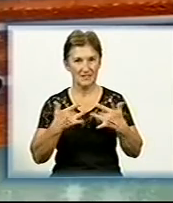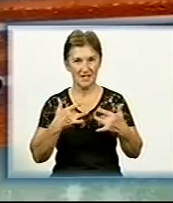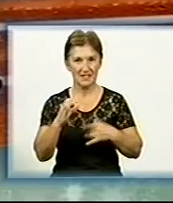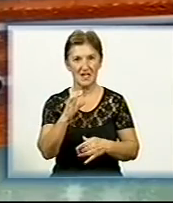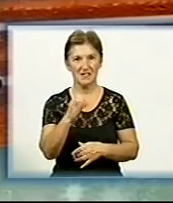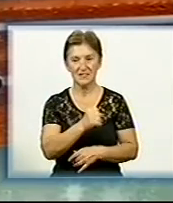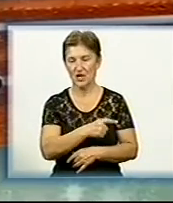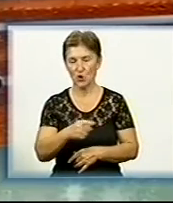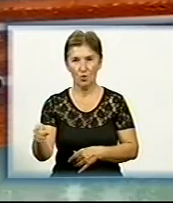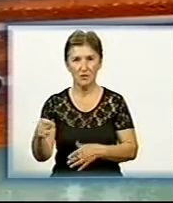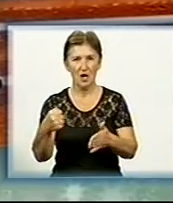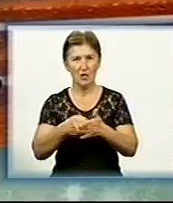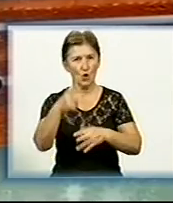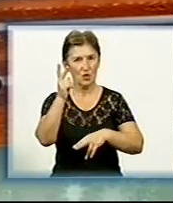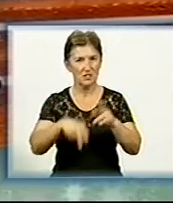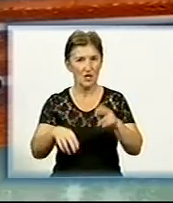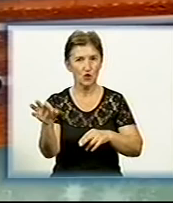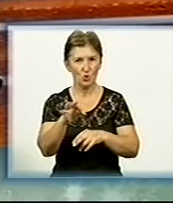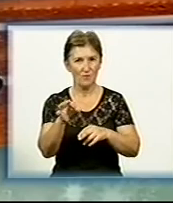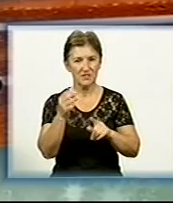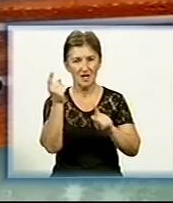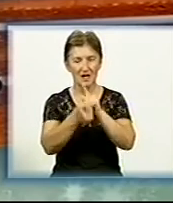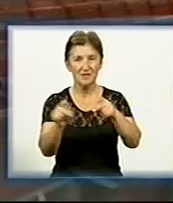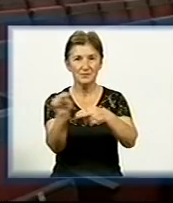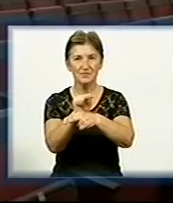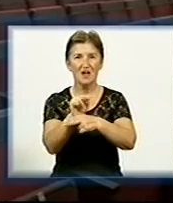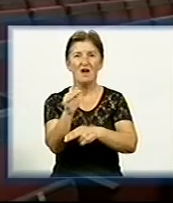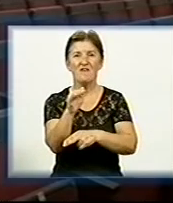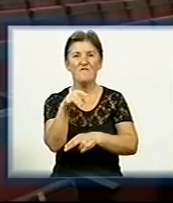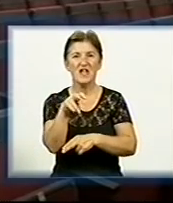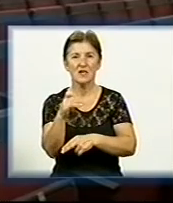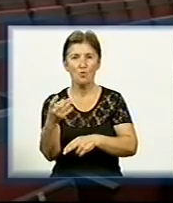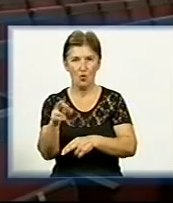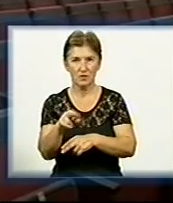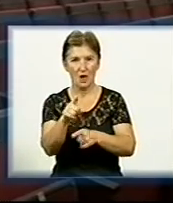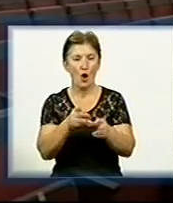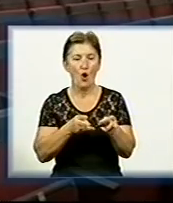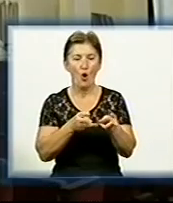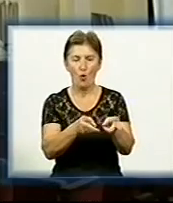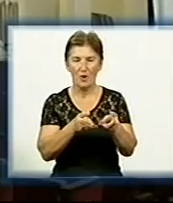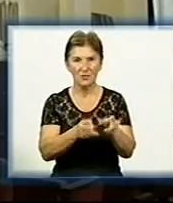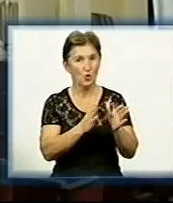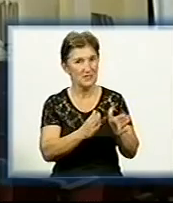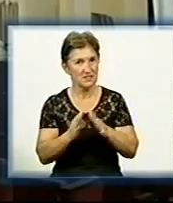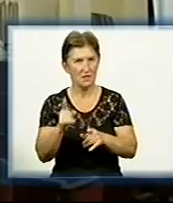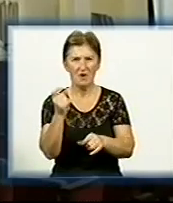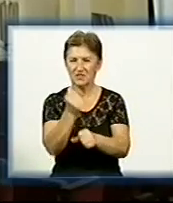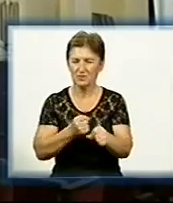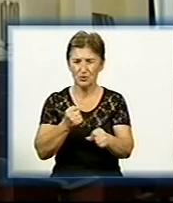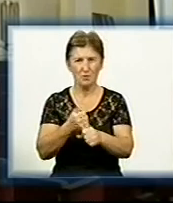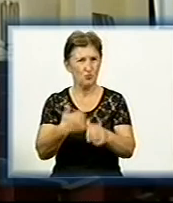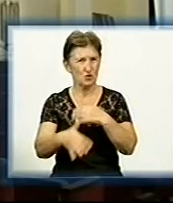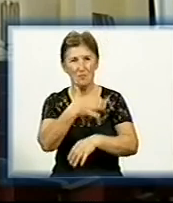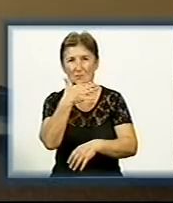До кінця жовтня реконструюють і обласну філармонію. Нині у залах та коридорах замінюють опалювальну систему, яка відпрацювала більше 40